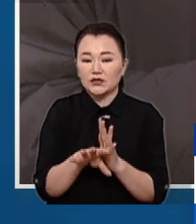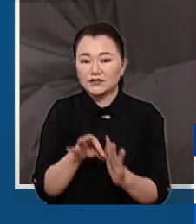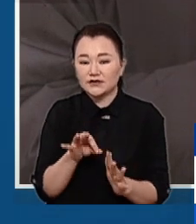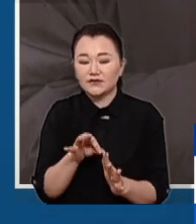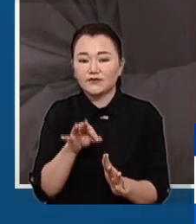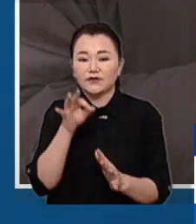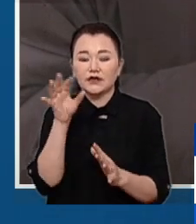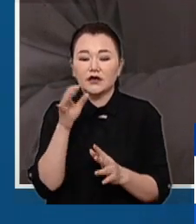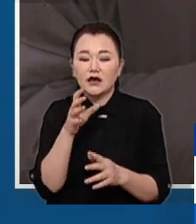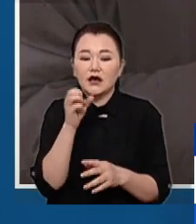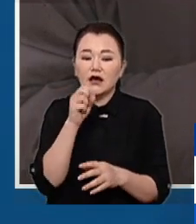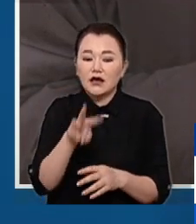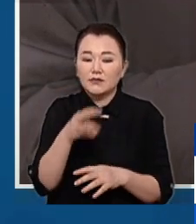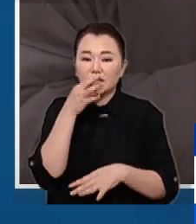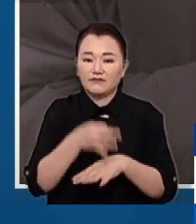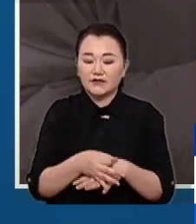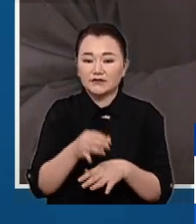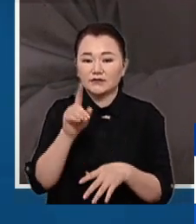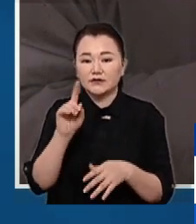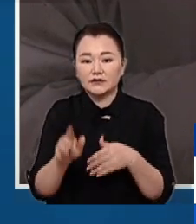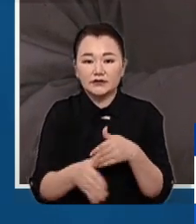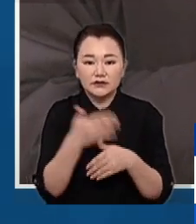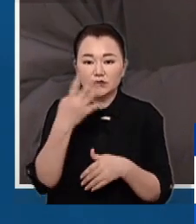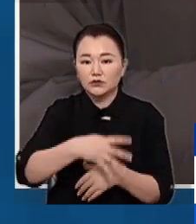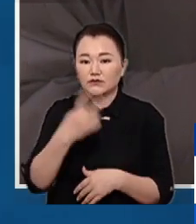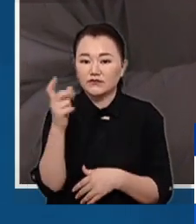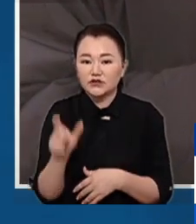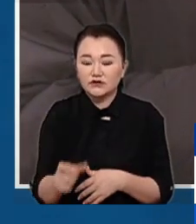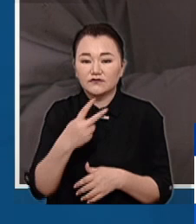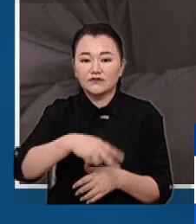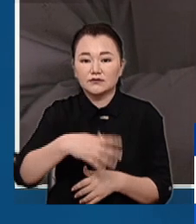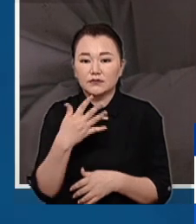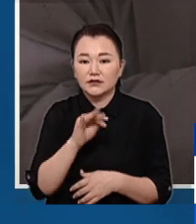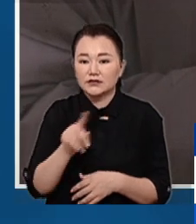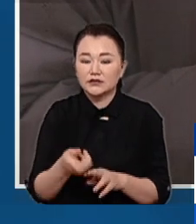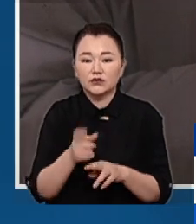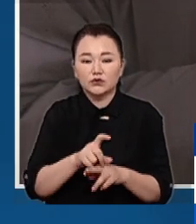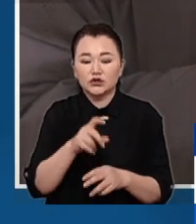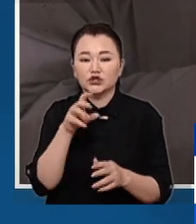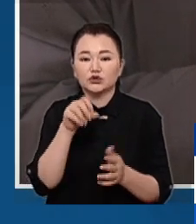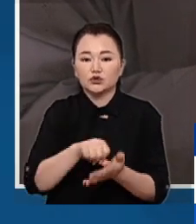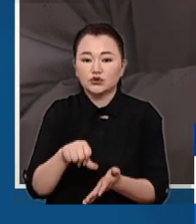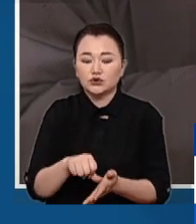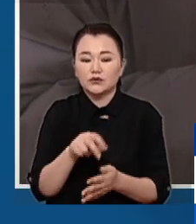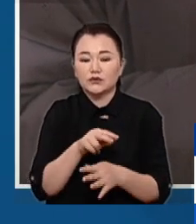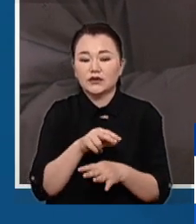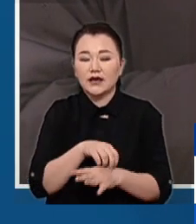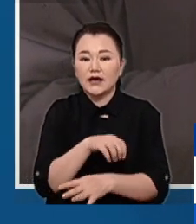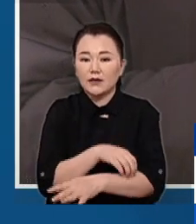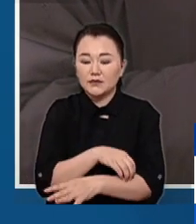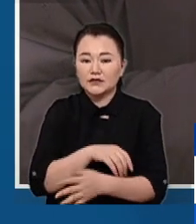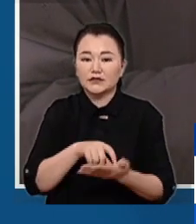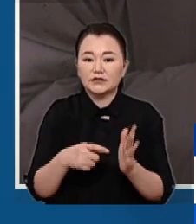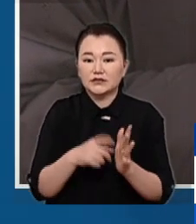К административной ответственности привлечены 42 человека, 25 из которых члены участковых комиссий.